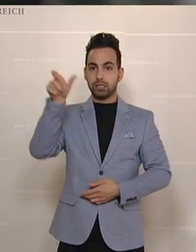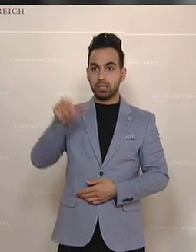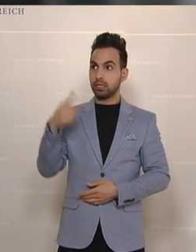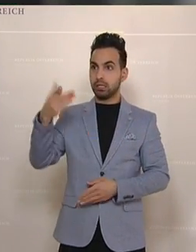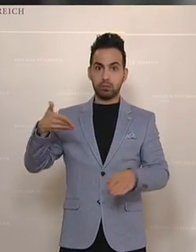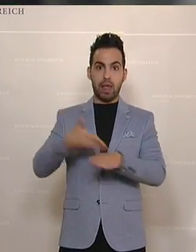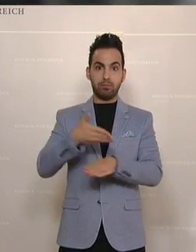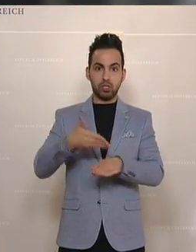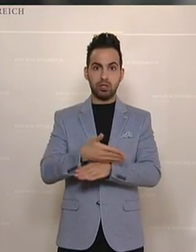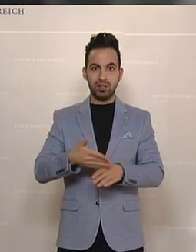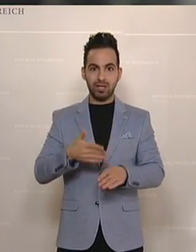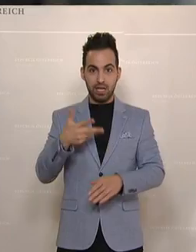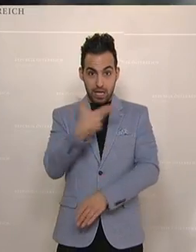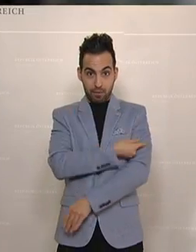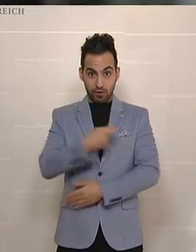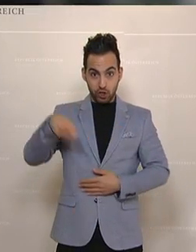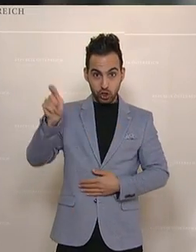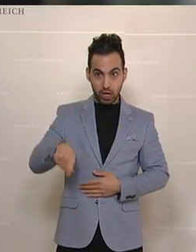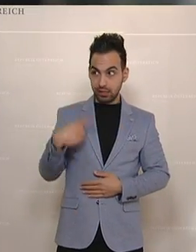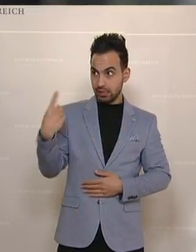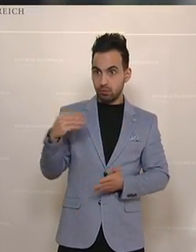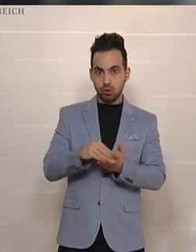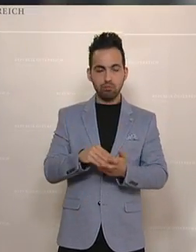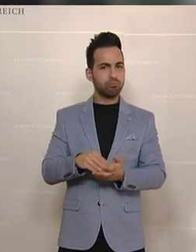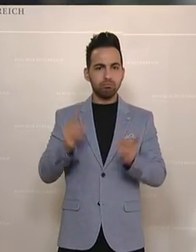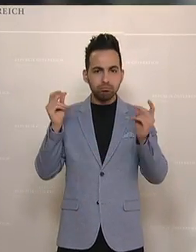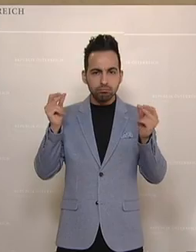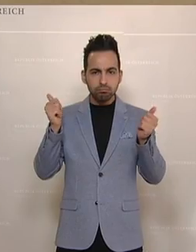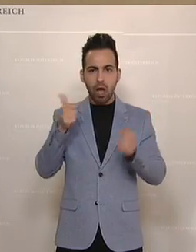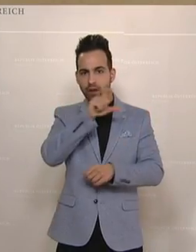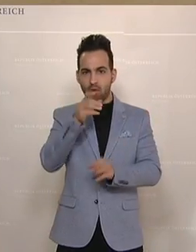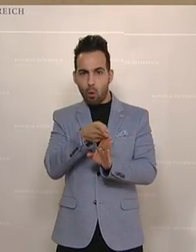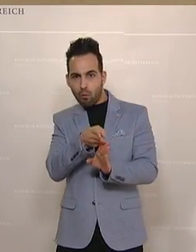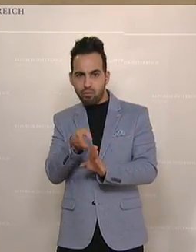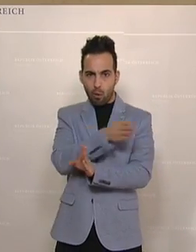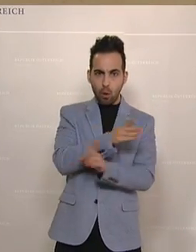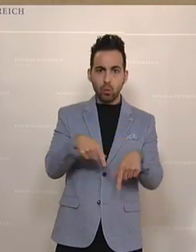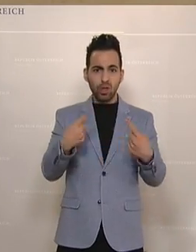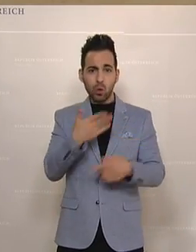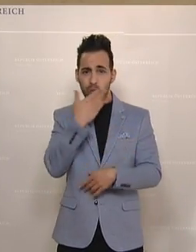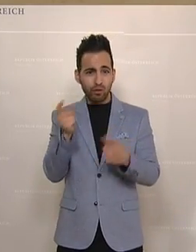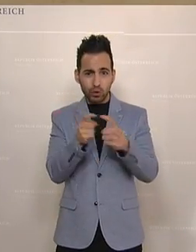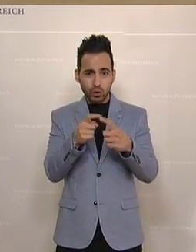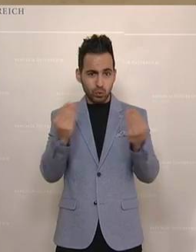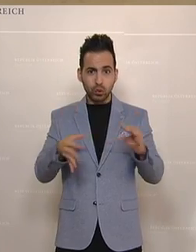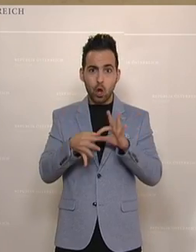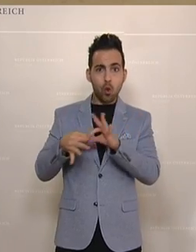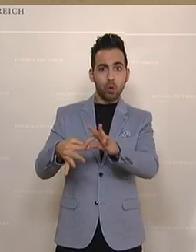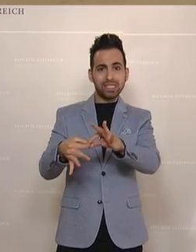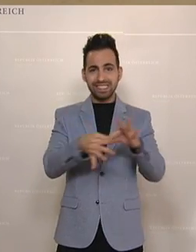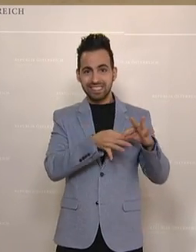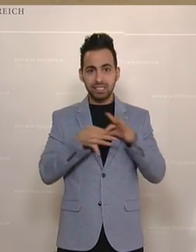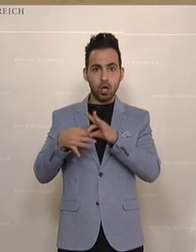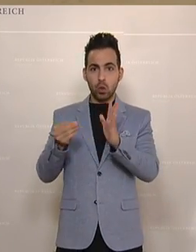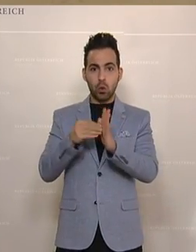in der Organisation geplanten Impfstart dann ad hoc gleich nochmal eine Woche vorverlegt hat. Was dann aber gar nicht funktioniert hat, weil dann die gesamte Logistik noch nicht dafür